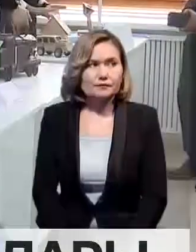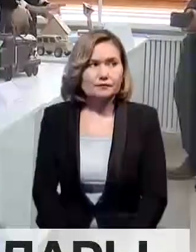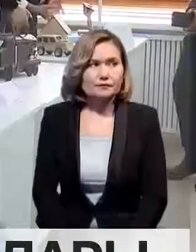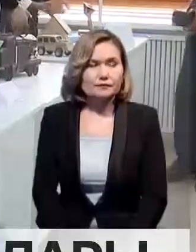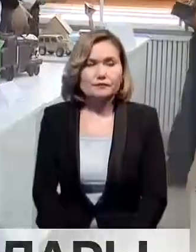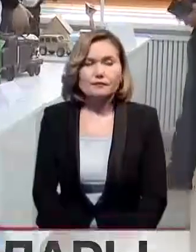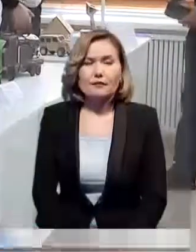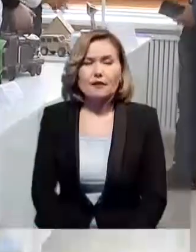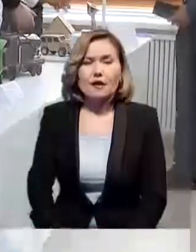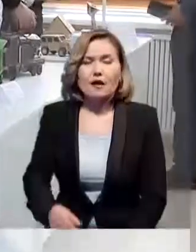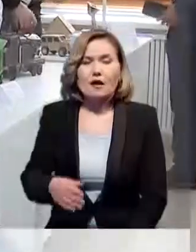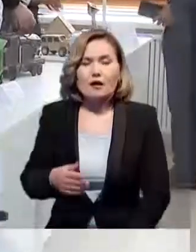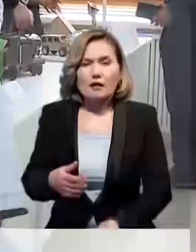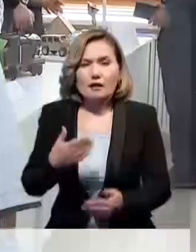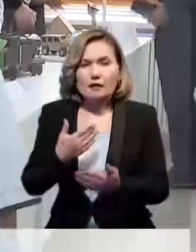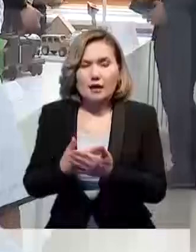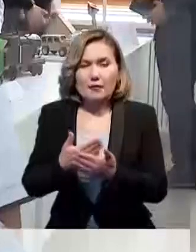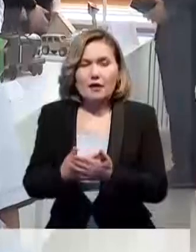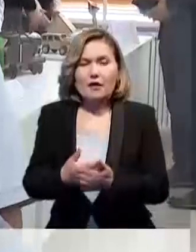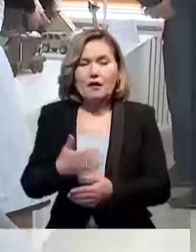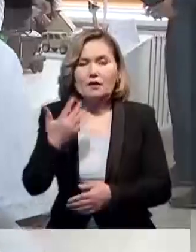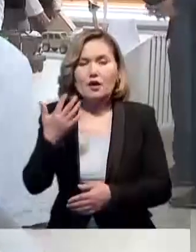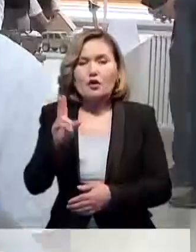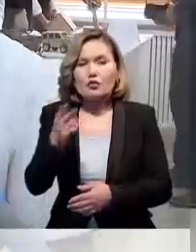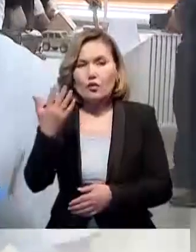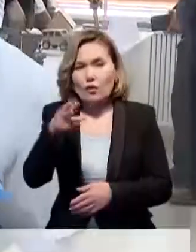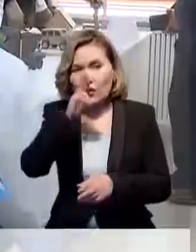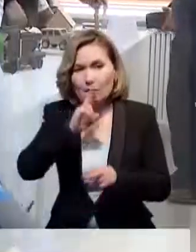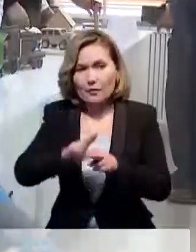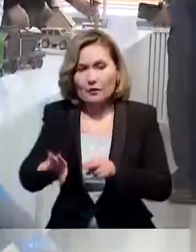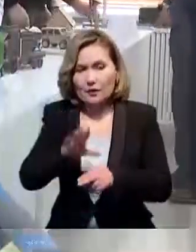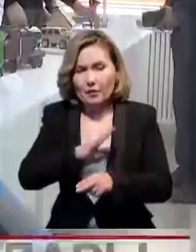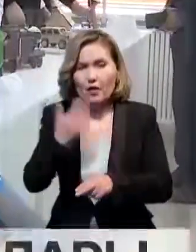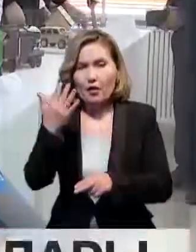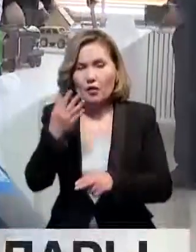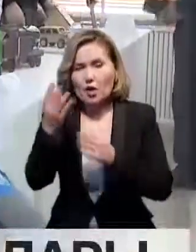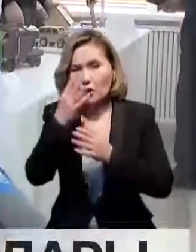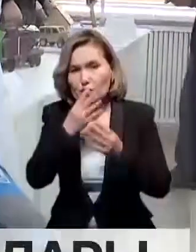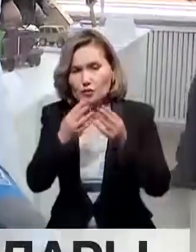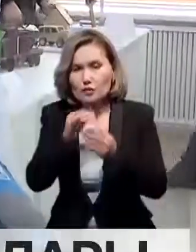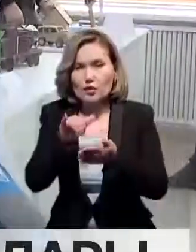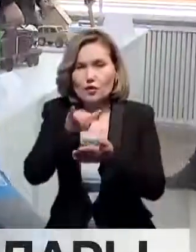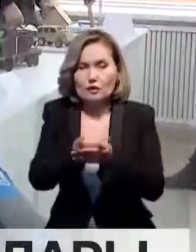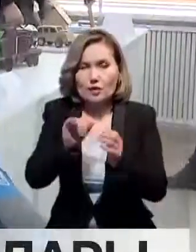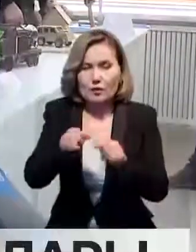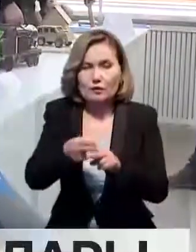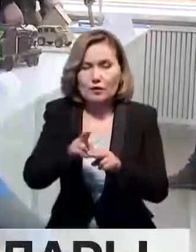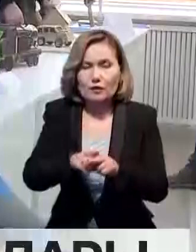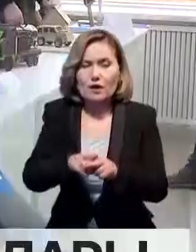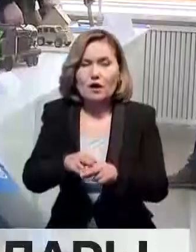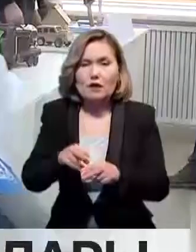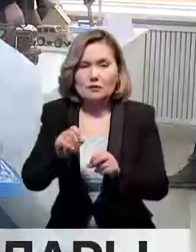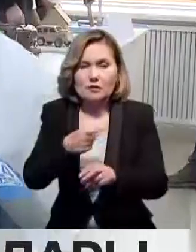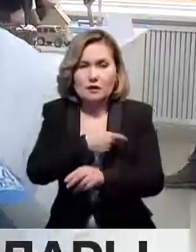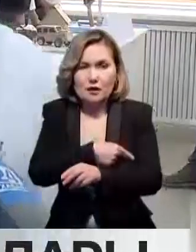Мысалы, қолды, осы бионика қолды қолына салатта қол жоқ адамдарға. И сен тамыр датчигімен тамырына қойып, адам кәм өз